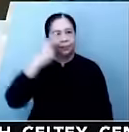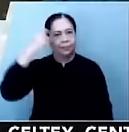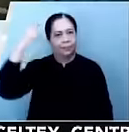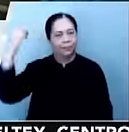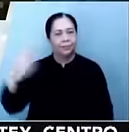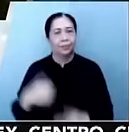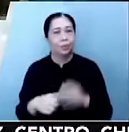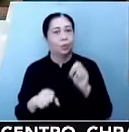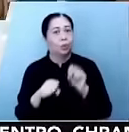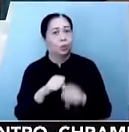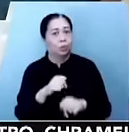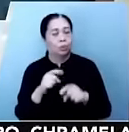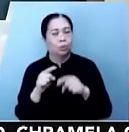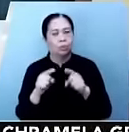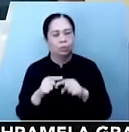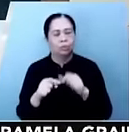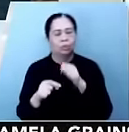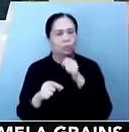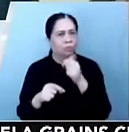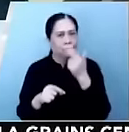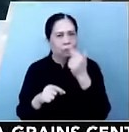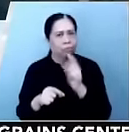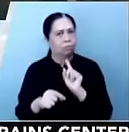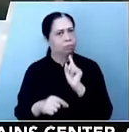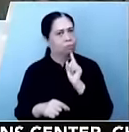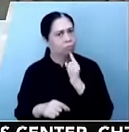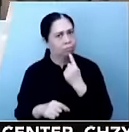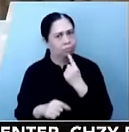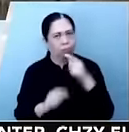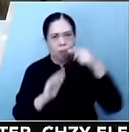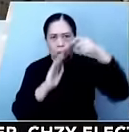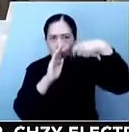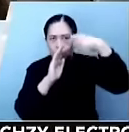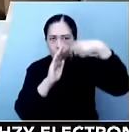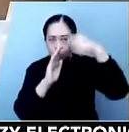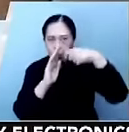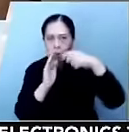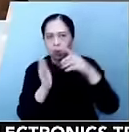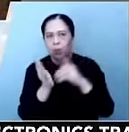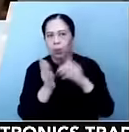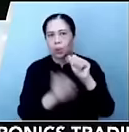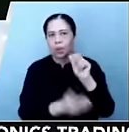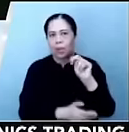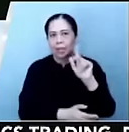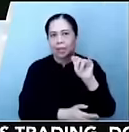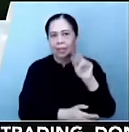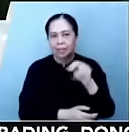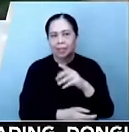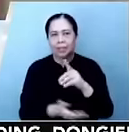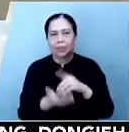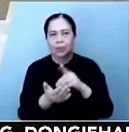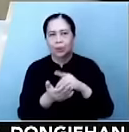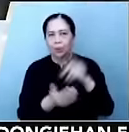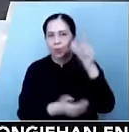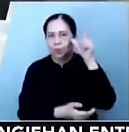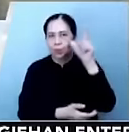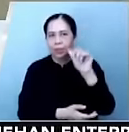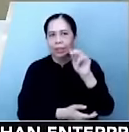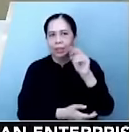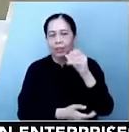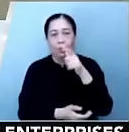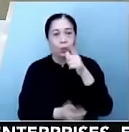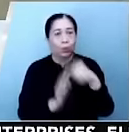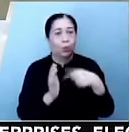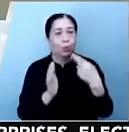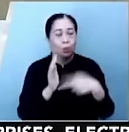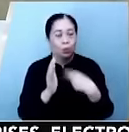naman hindi biro ang mga eksenang kinukunan kina Doc Annalyn at Doc Lindon na ginagampanan nina